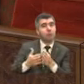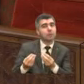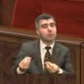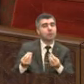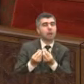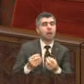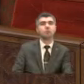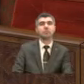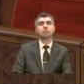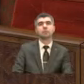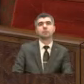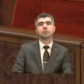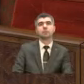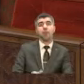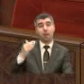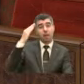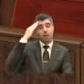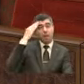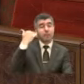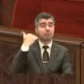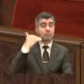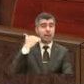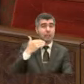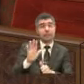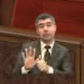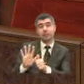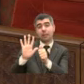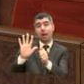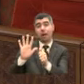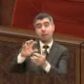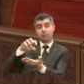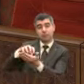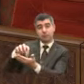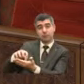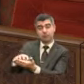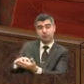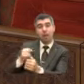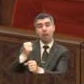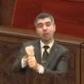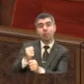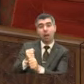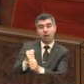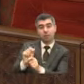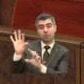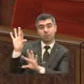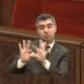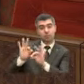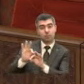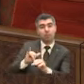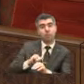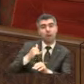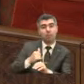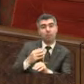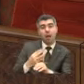أكبر. فاس مكناس تم إحداث ست وحدات، ست فضاءات للتشغيل بالإضافة إلى أربع وحدات